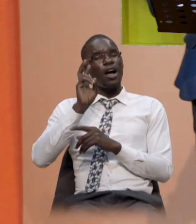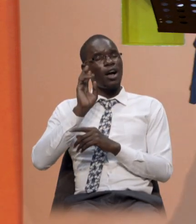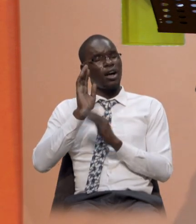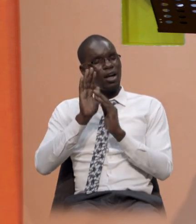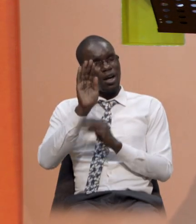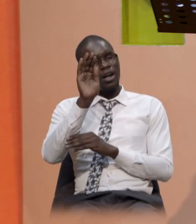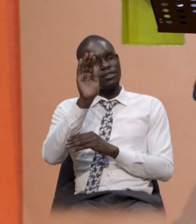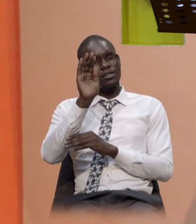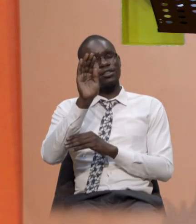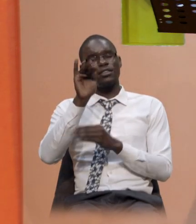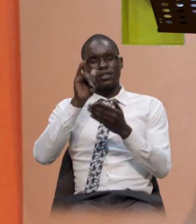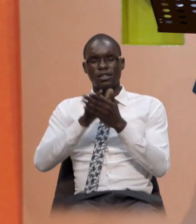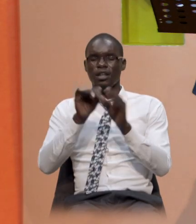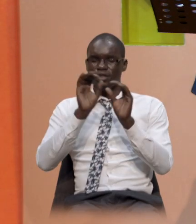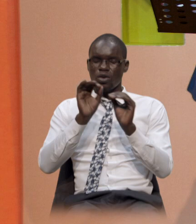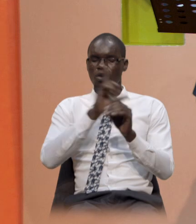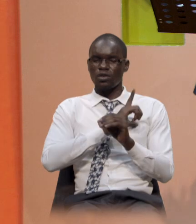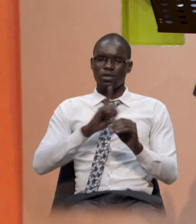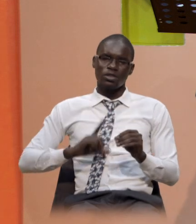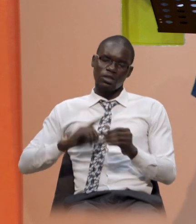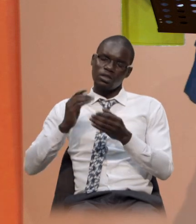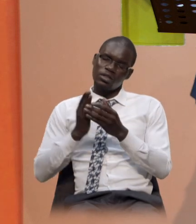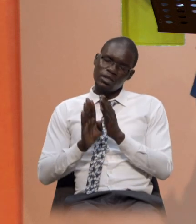nitaomba Bwana